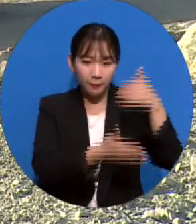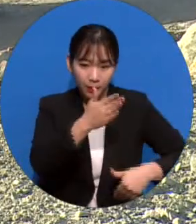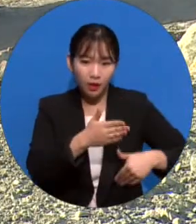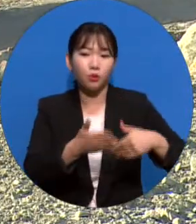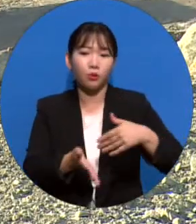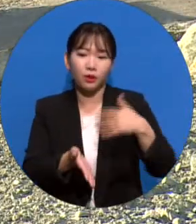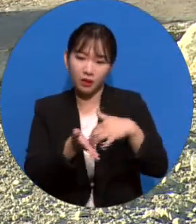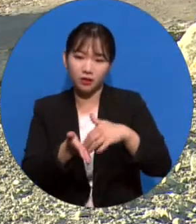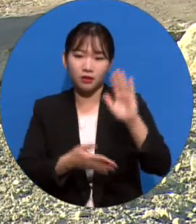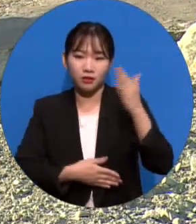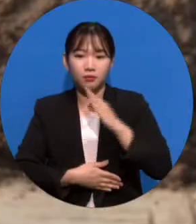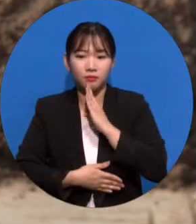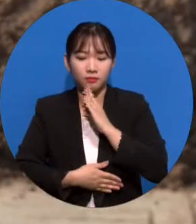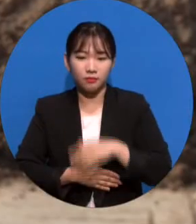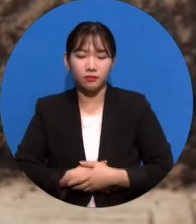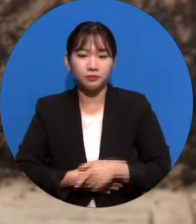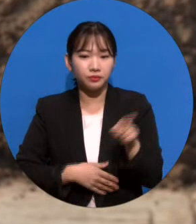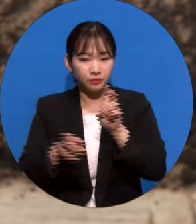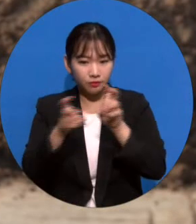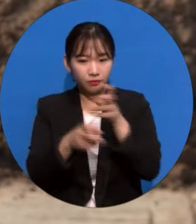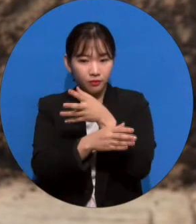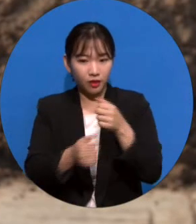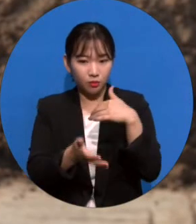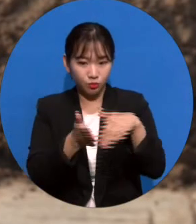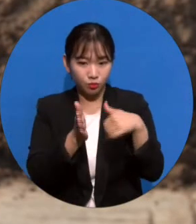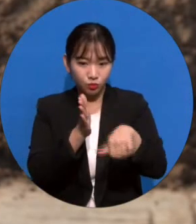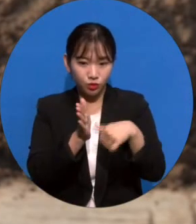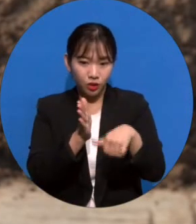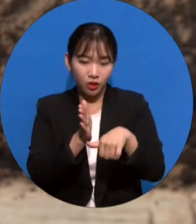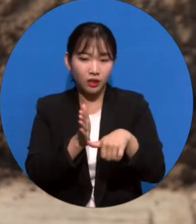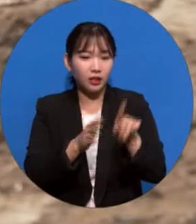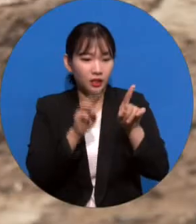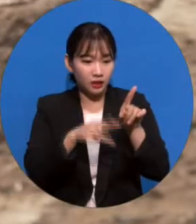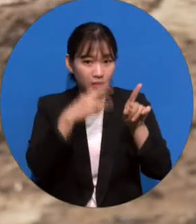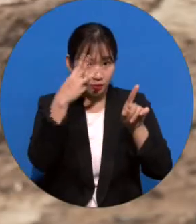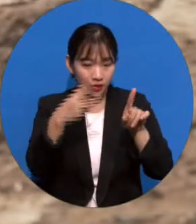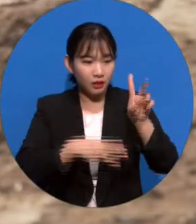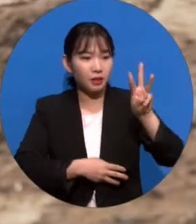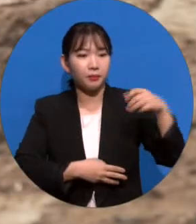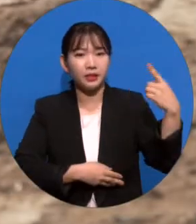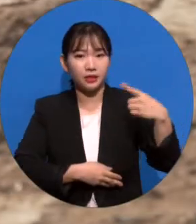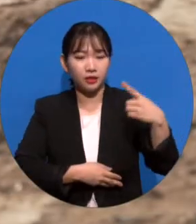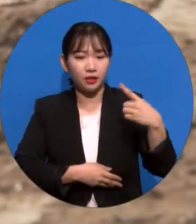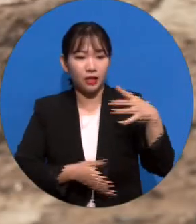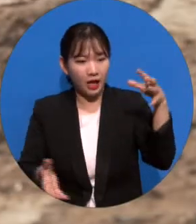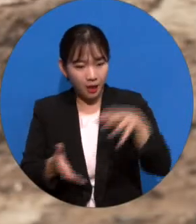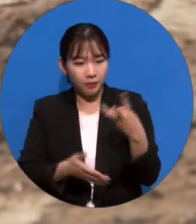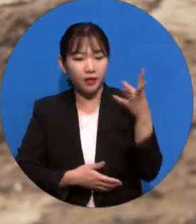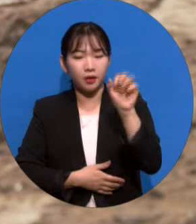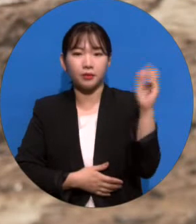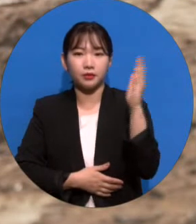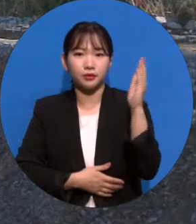정해서 했읍니다 이 업체 회계학 물량은 일체 조금 밑에 3만 1000원 씩 3호기 5 놓지 에